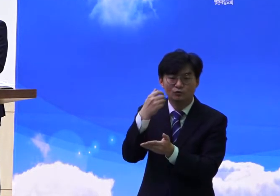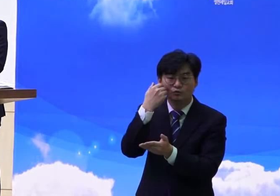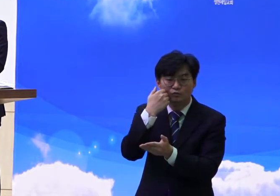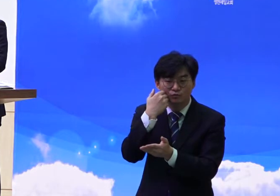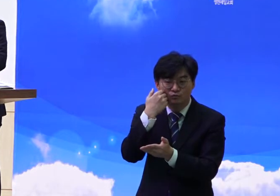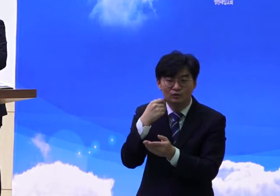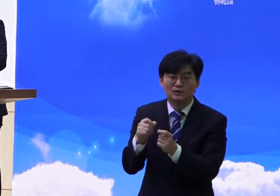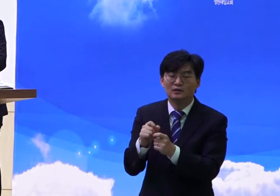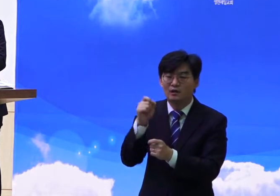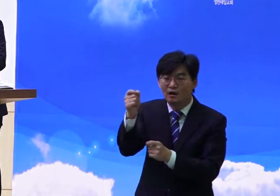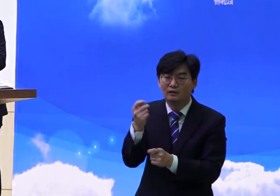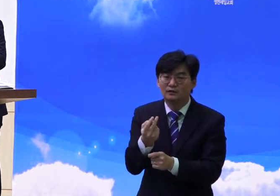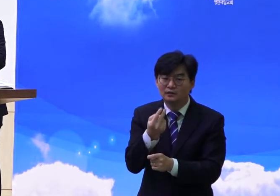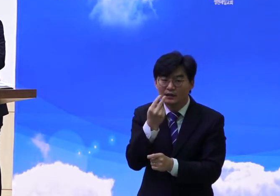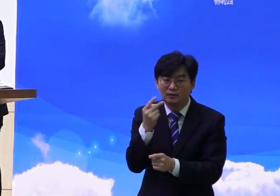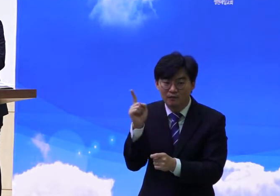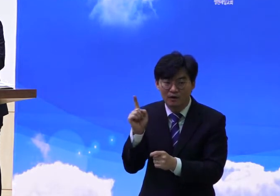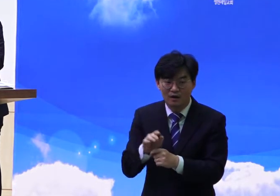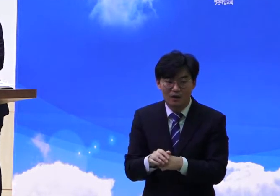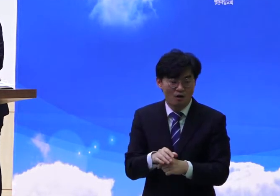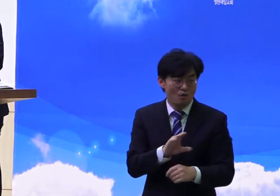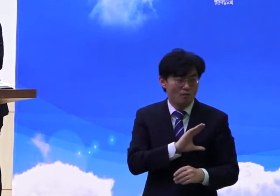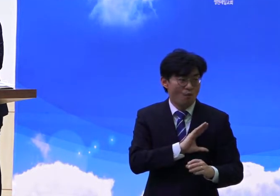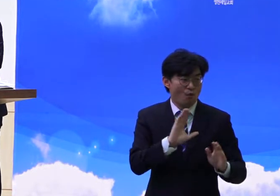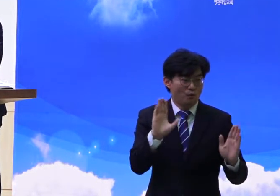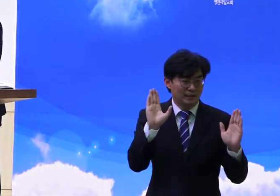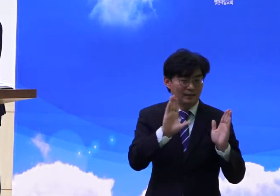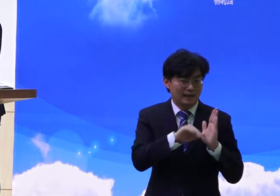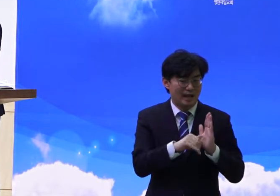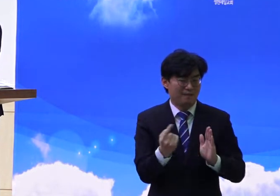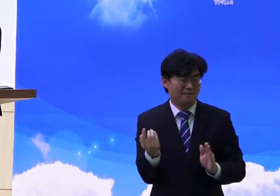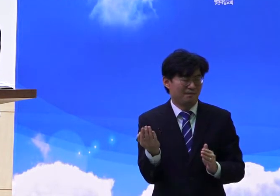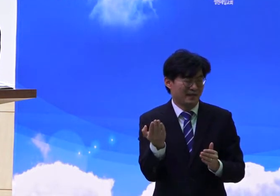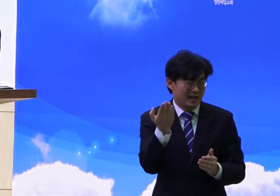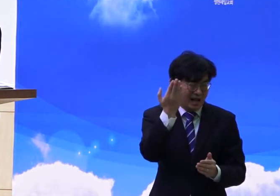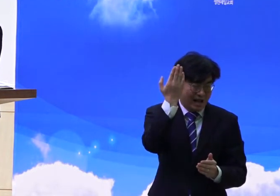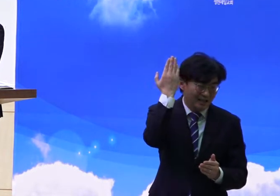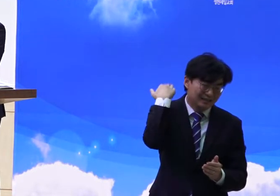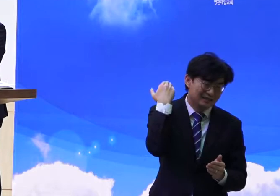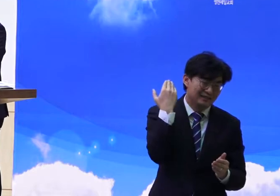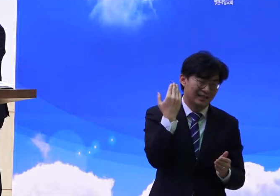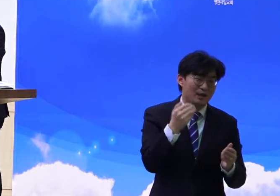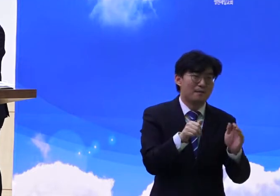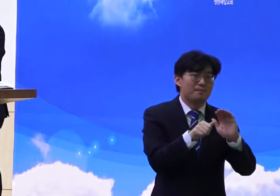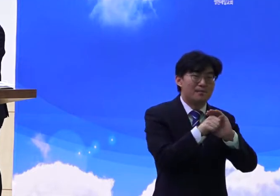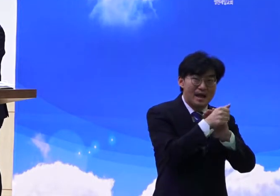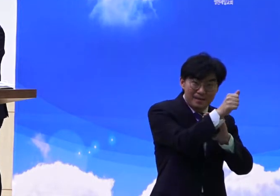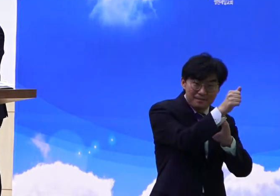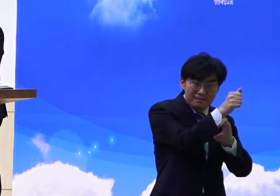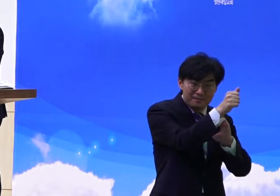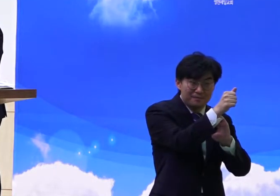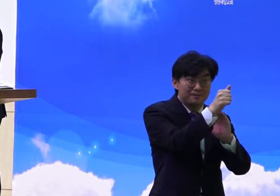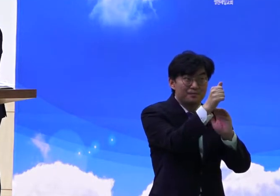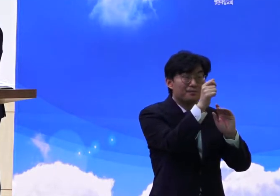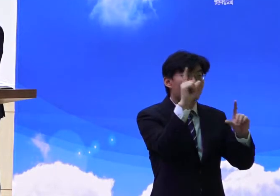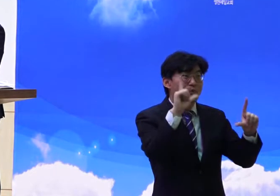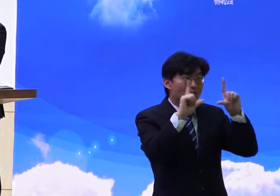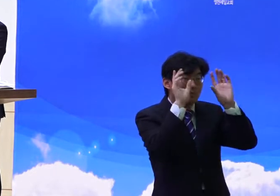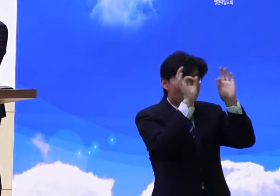시대에 장대에 달린 노뱀을 바라보는 사람이 살았던 것처럼, 이제 곧